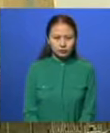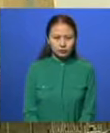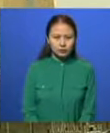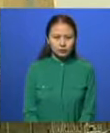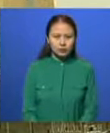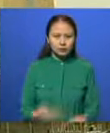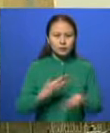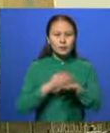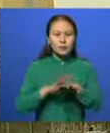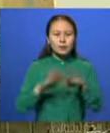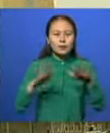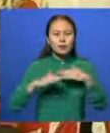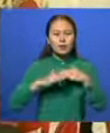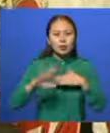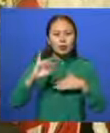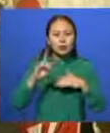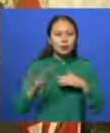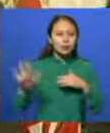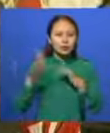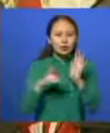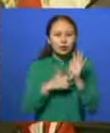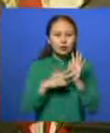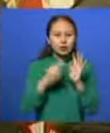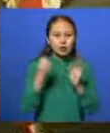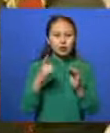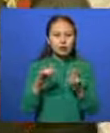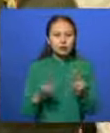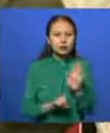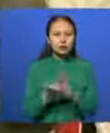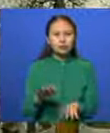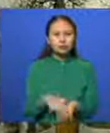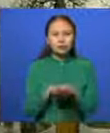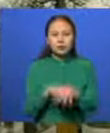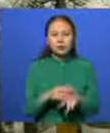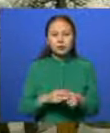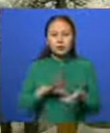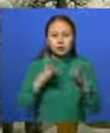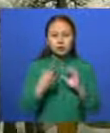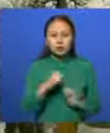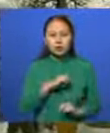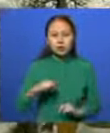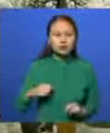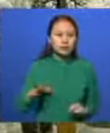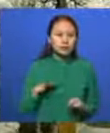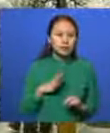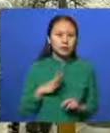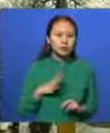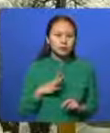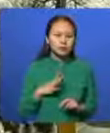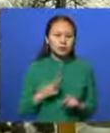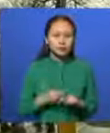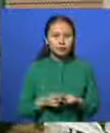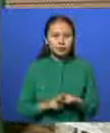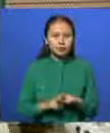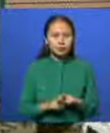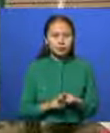Польша кеншілері осы елдің оңтүстігіндегі 8 шахтада жаппай ереуілдер өткізіп жатыр. Олар үкіметтің бірқатар кен орнын жабу туралы жоспарына